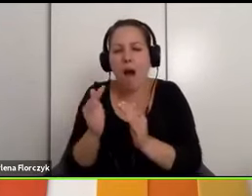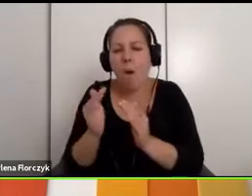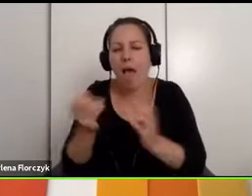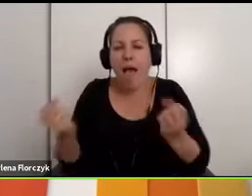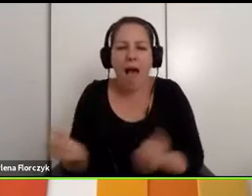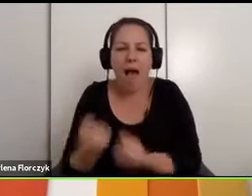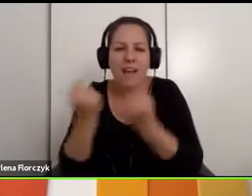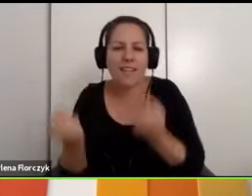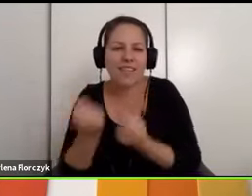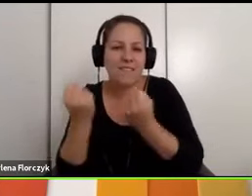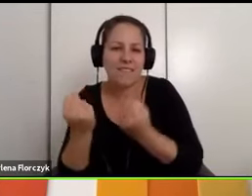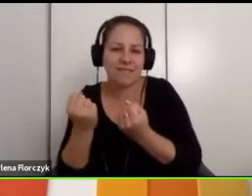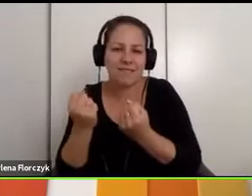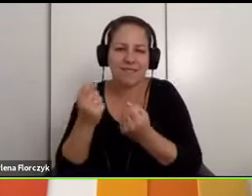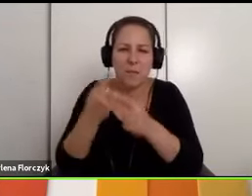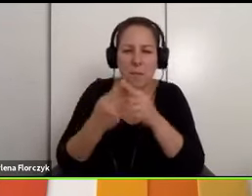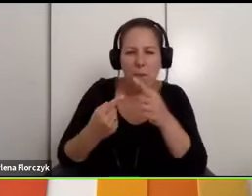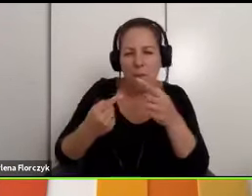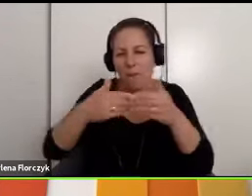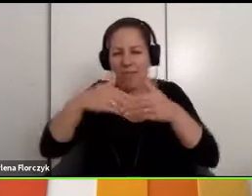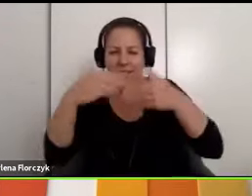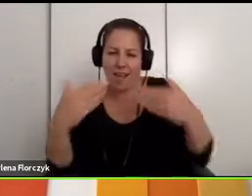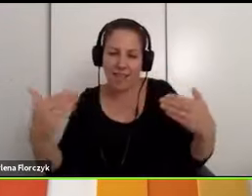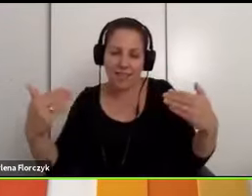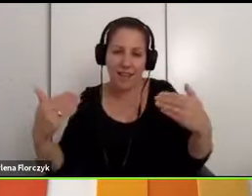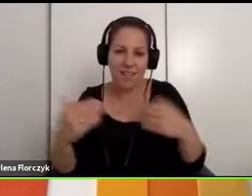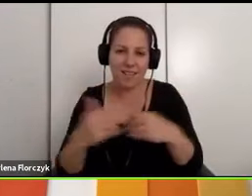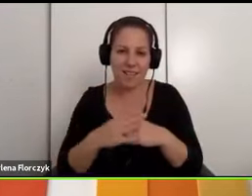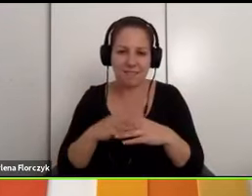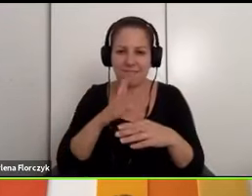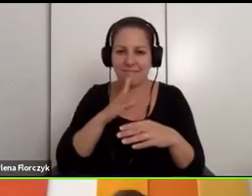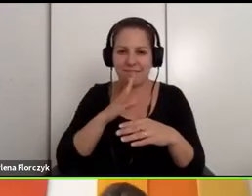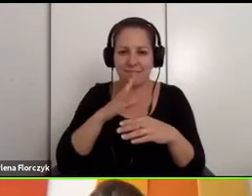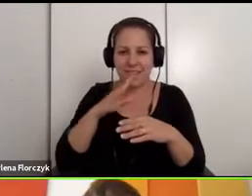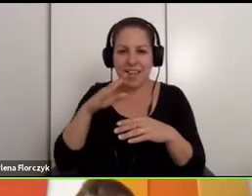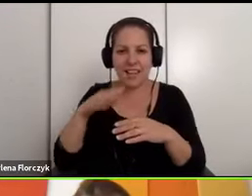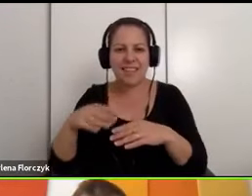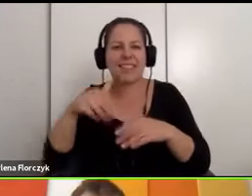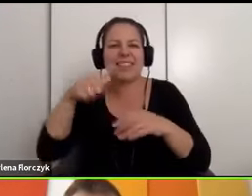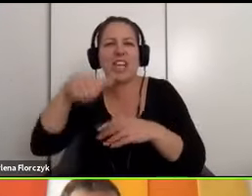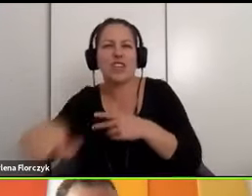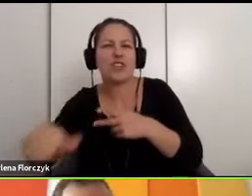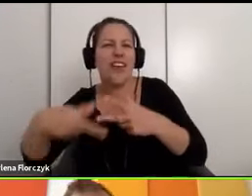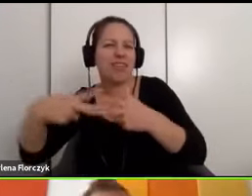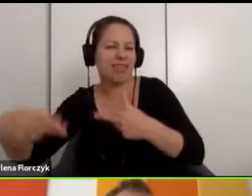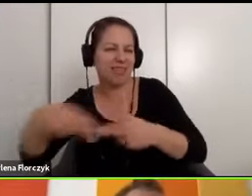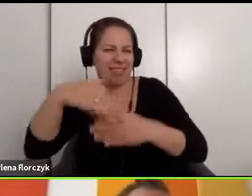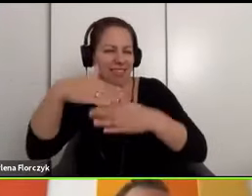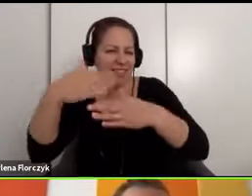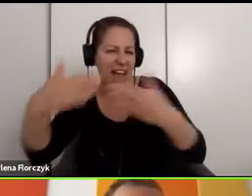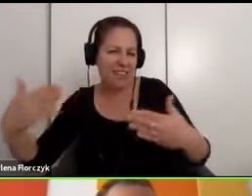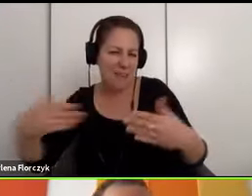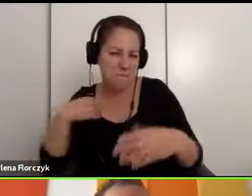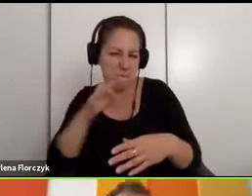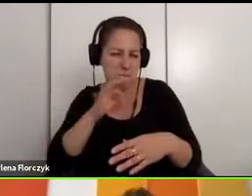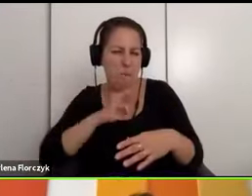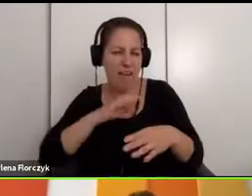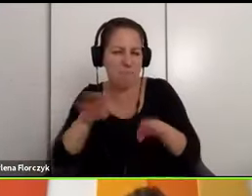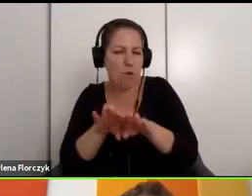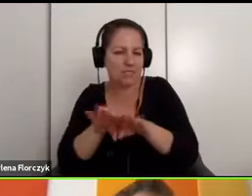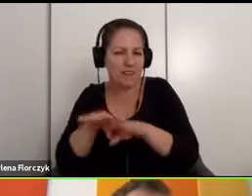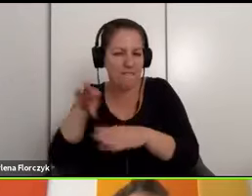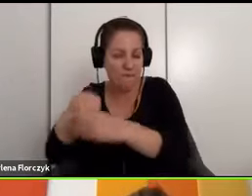aktywności parateatralne. Typu na przykład tydzień teatralny, tak to się nazywało w mojej podstawówce. Ja